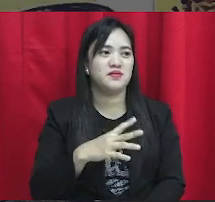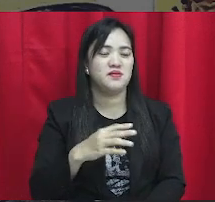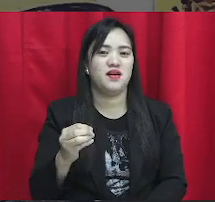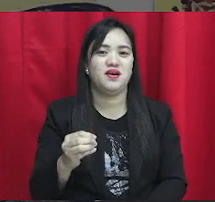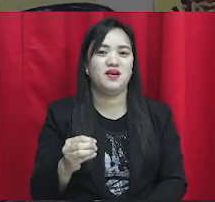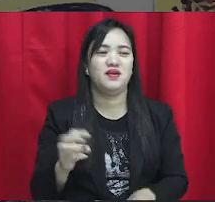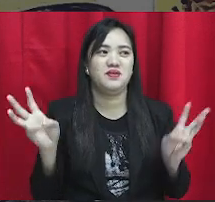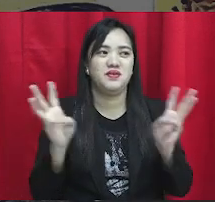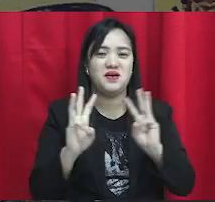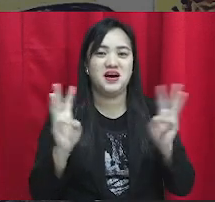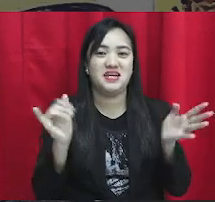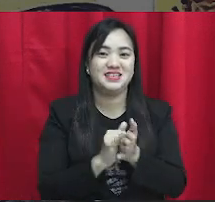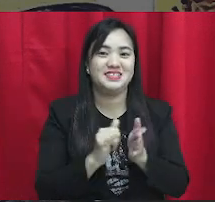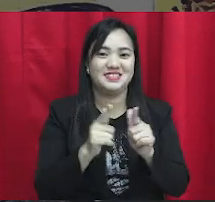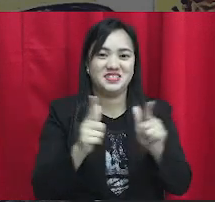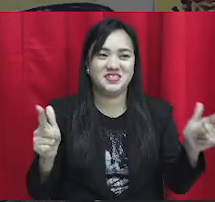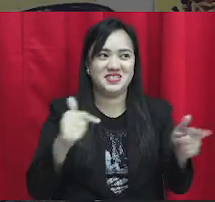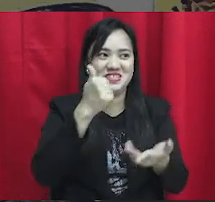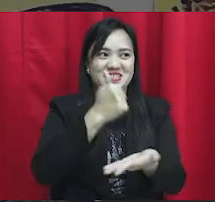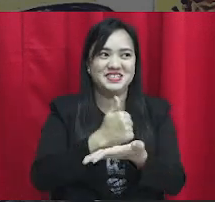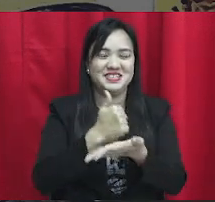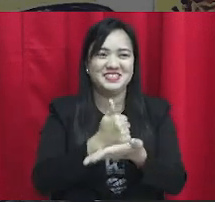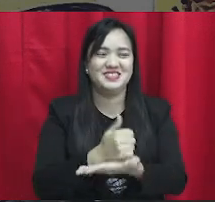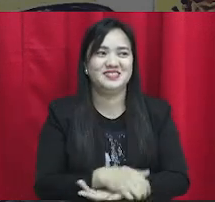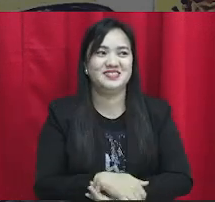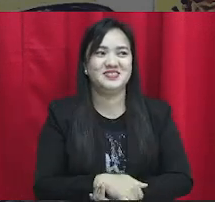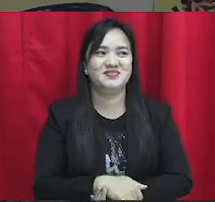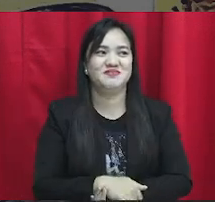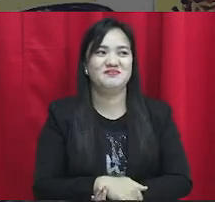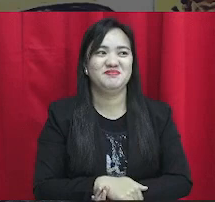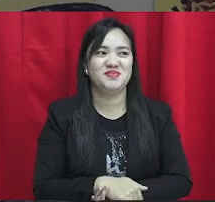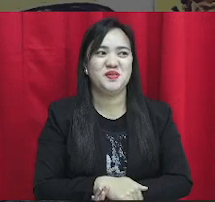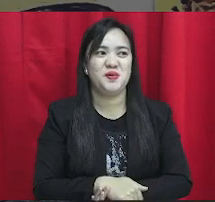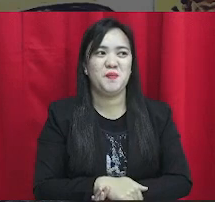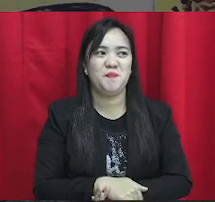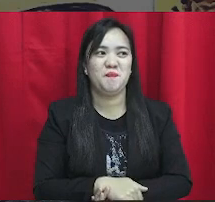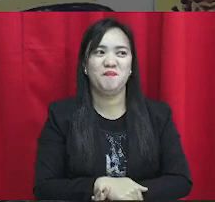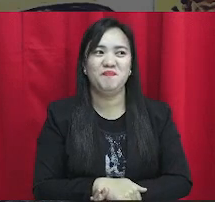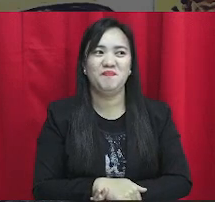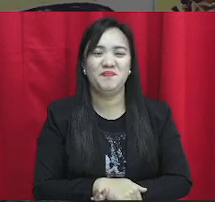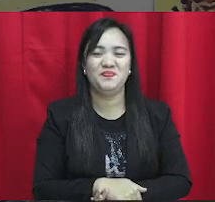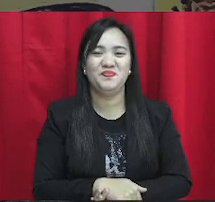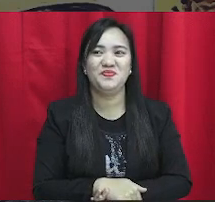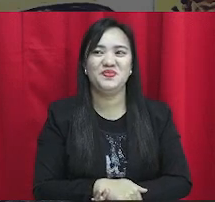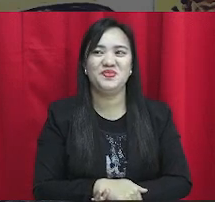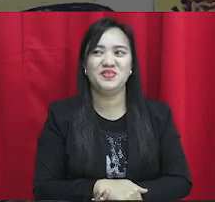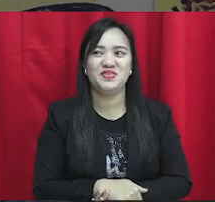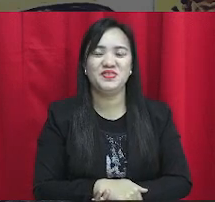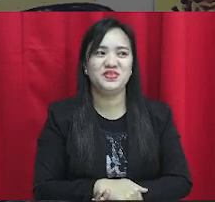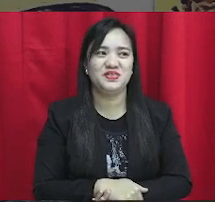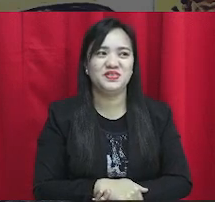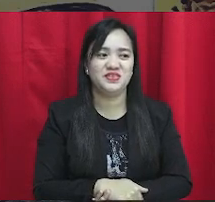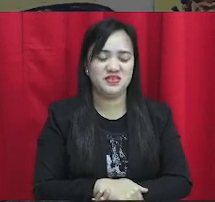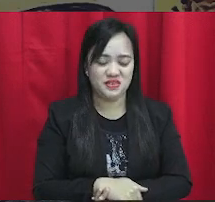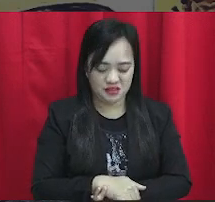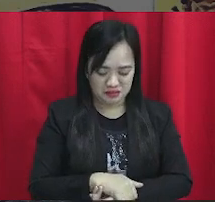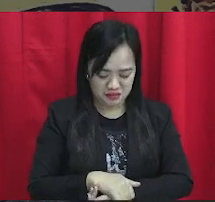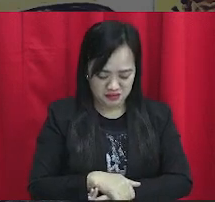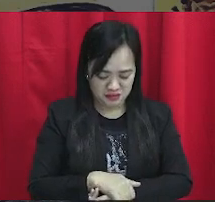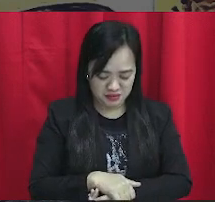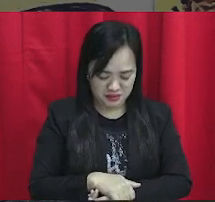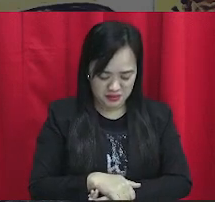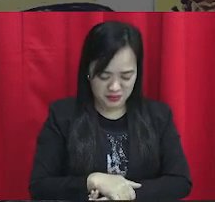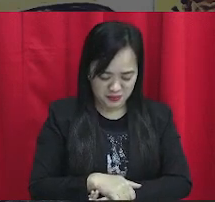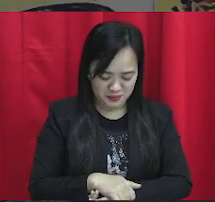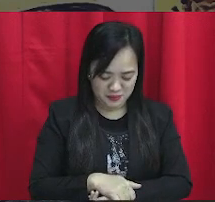Ay, hindi. Haircut lang po. Sa hair meet salon. Free hair spa pa. Sorry, sorry, sorry. Nakirid away